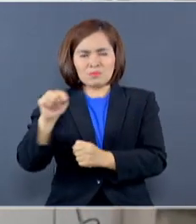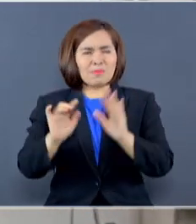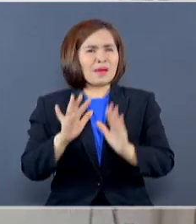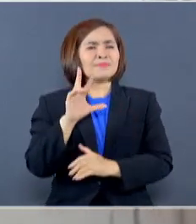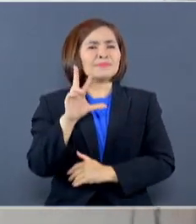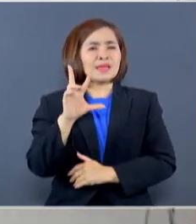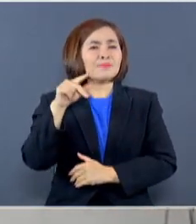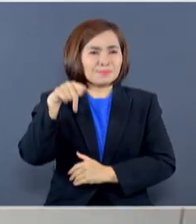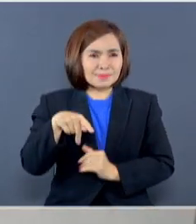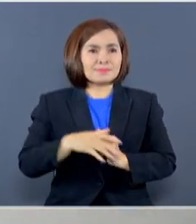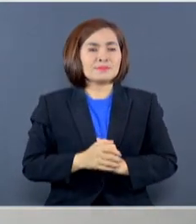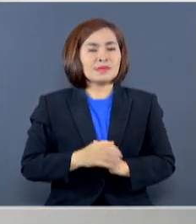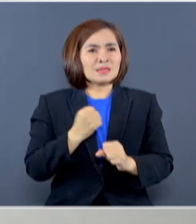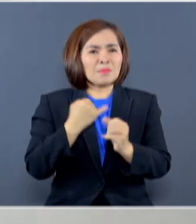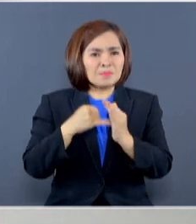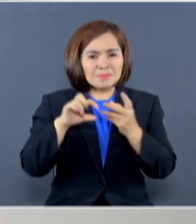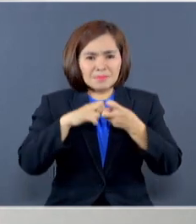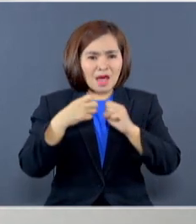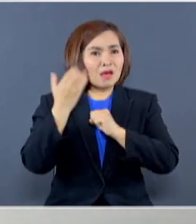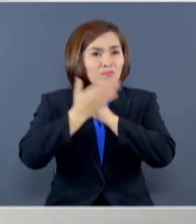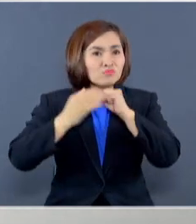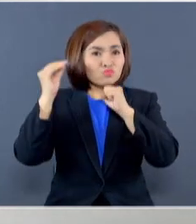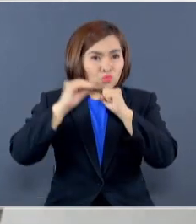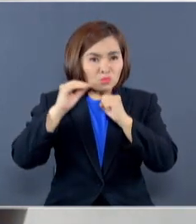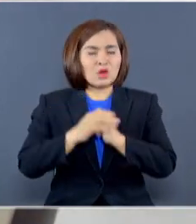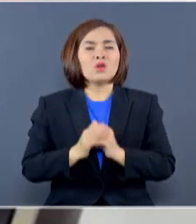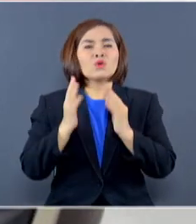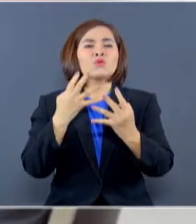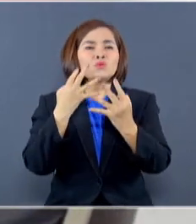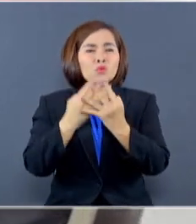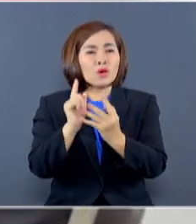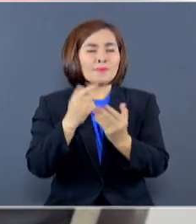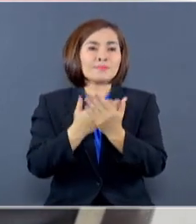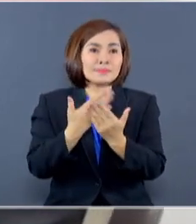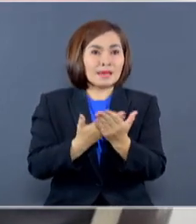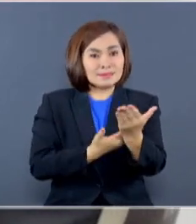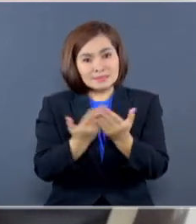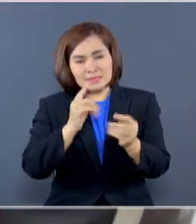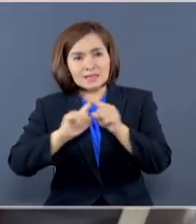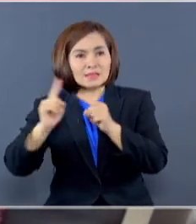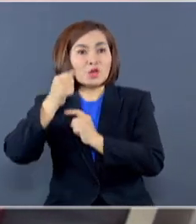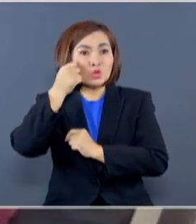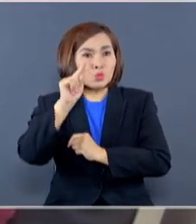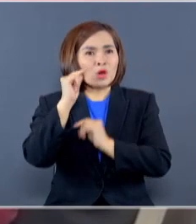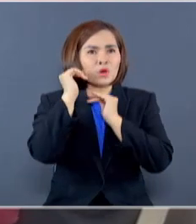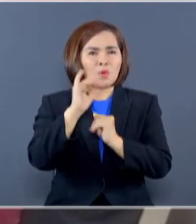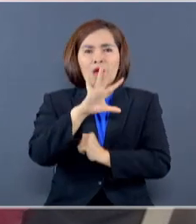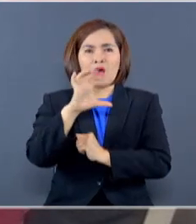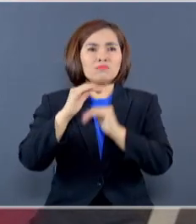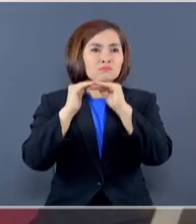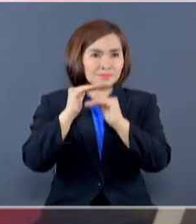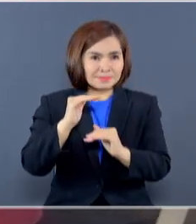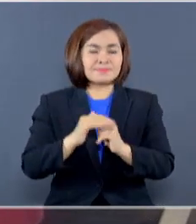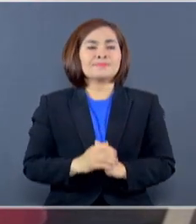รายแล้วส่วนใหญ่เนี่ยเป็นคดีเกี่ยวกับยาเสพติดและโดยปกติเนี่ยผู้ต้องขังเนี่ยสามารถใช้เงินภายในเรือนจำได้วันละไม่เกิน500บา